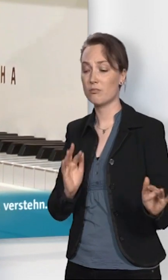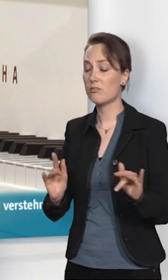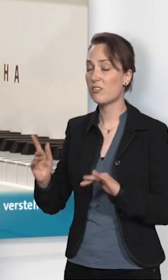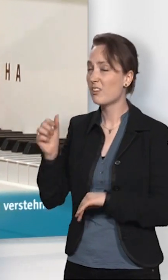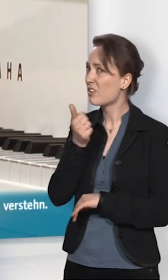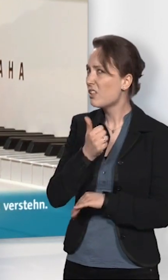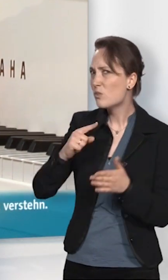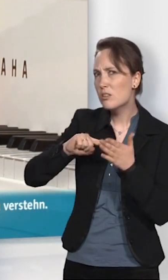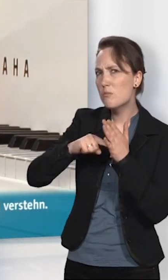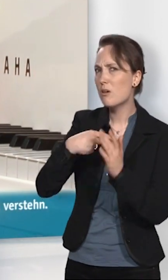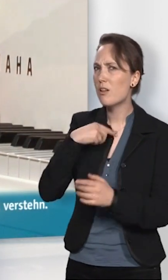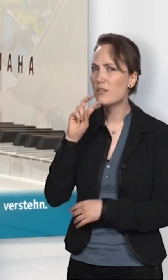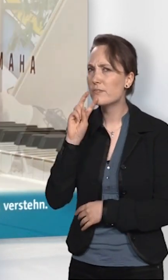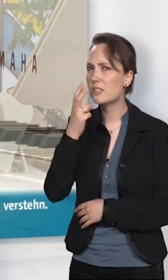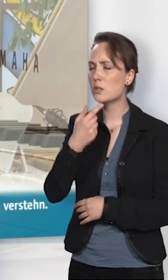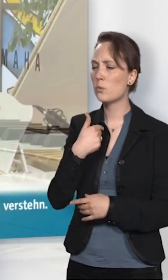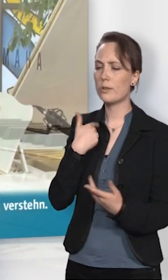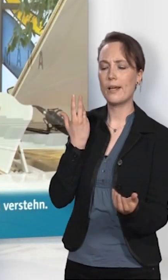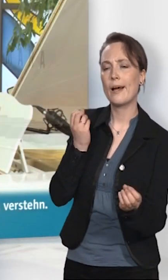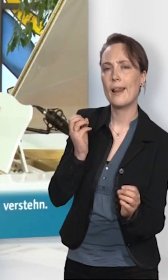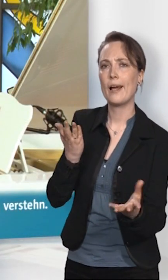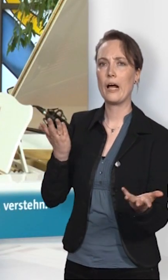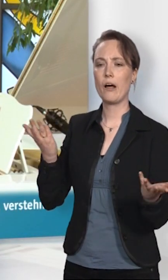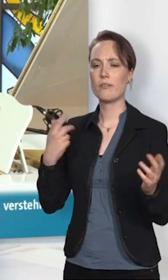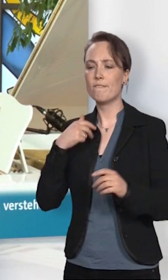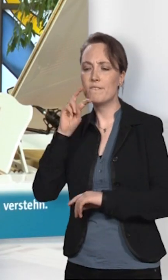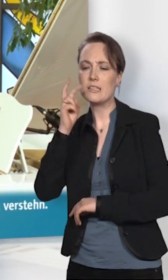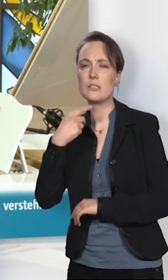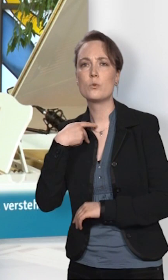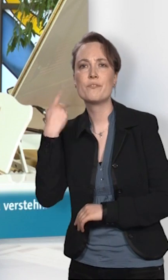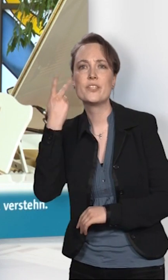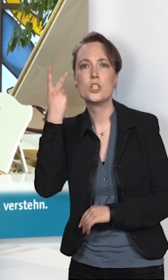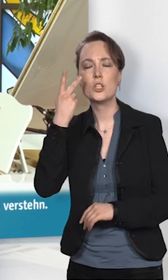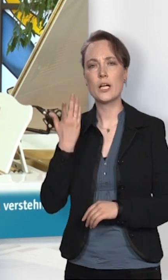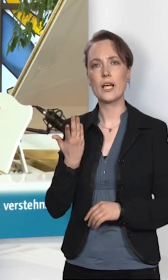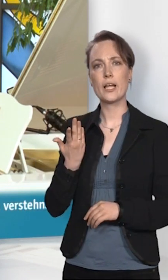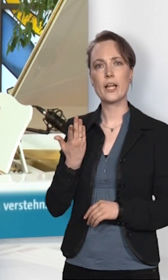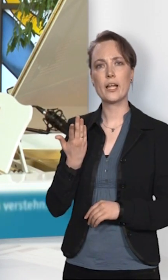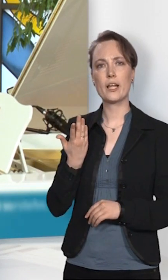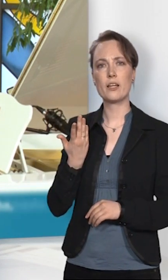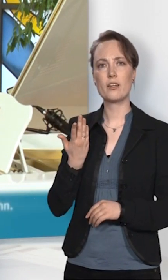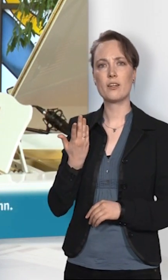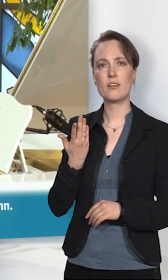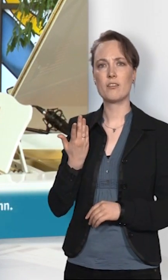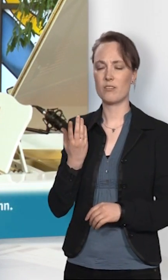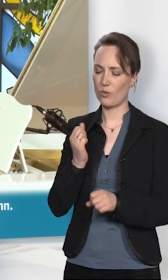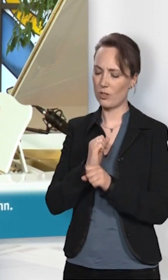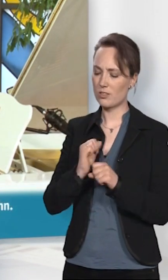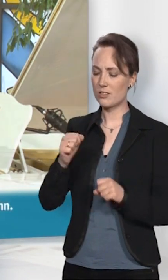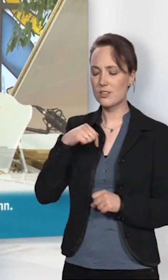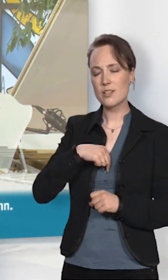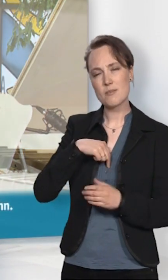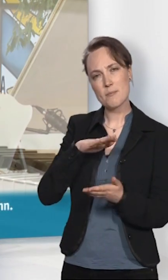Kann 1000-mal versuchen, zu erklären, zu verstehen. Doch